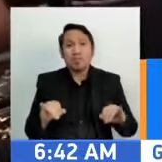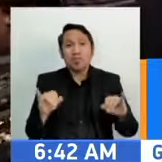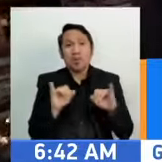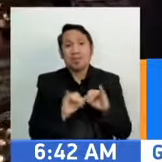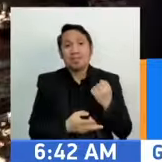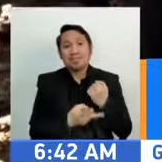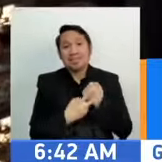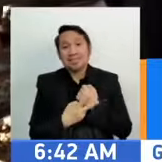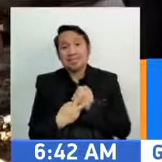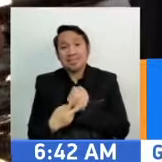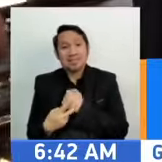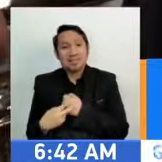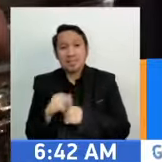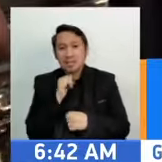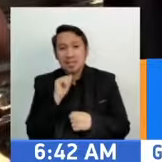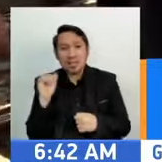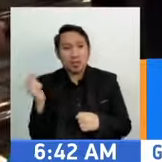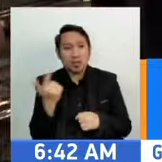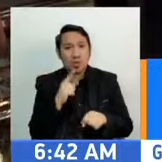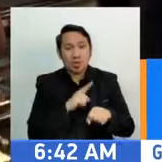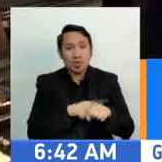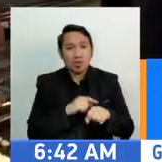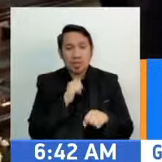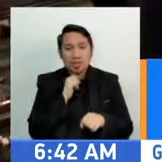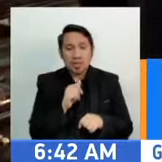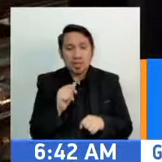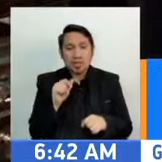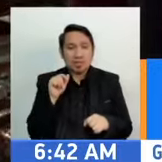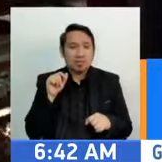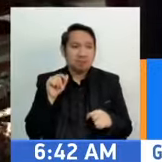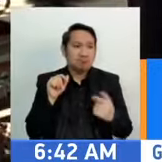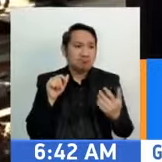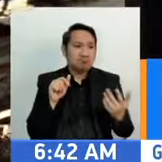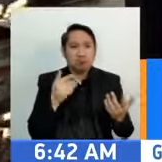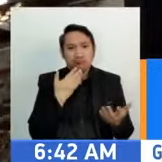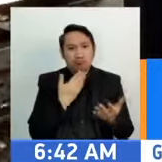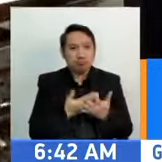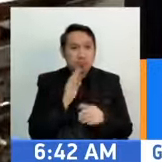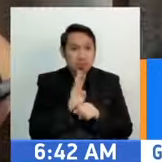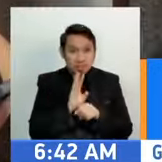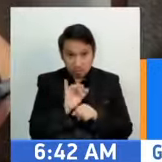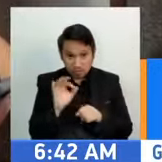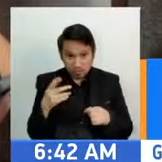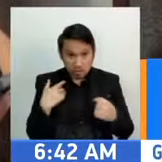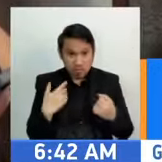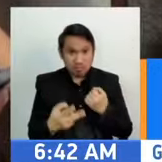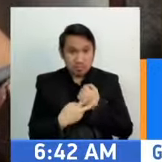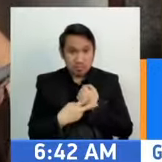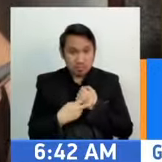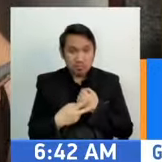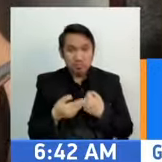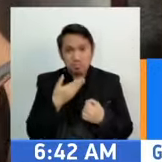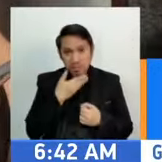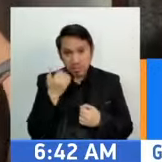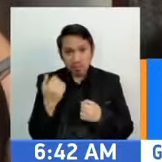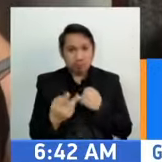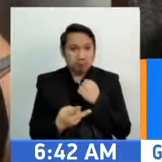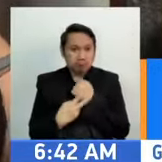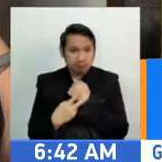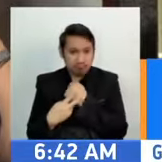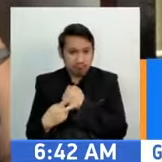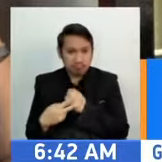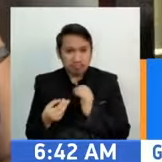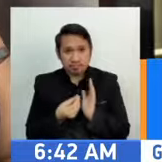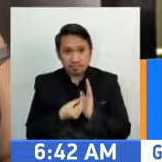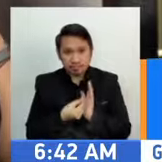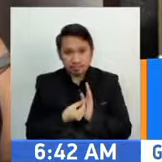talaga malakas ang tinda natin. So ang pinaka-tip ko lang sa inyo, pag may ipon na kayo, mas maganda mag-ipon dahil para pag humina naman yung negosyo nyo, may